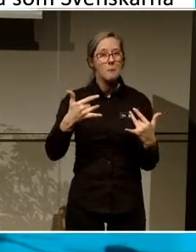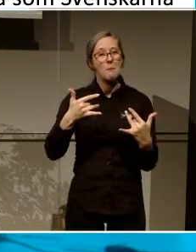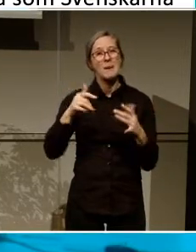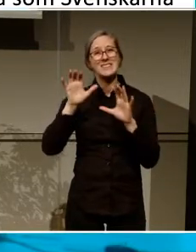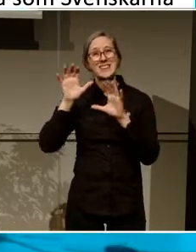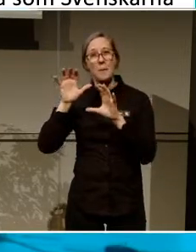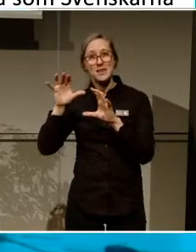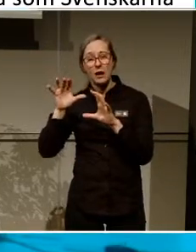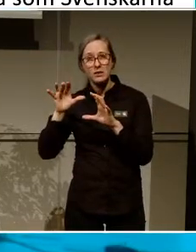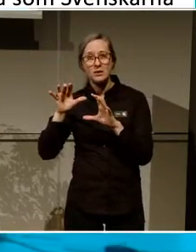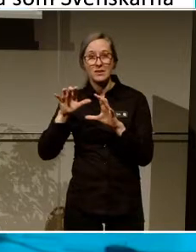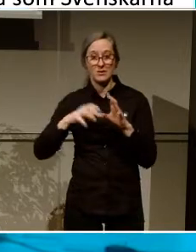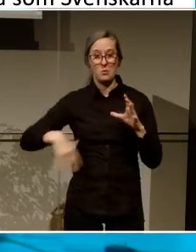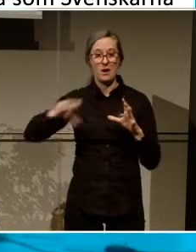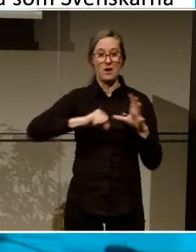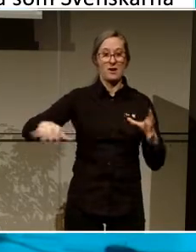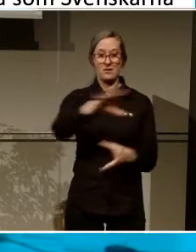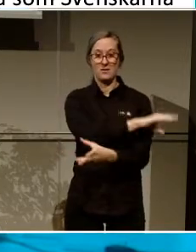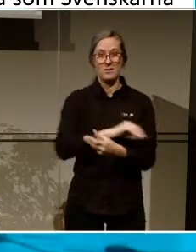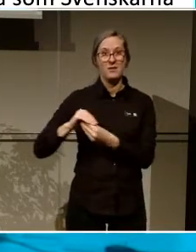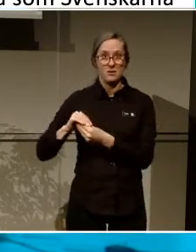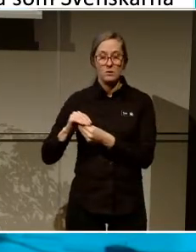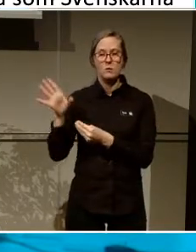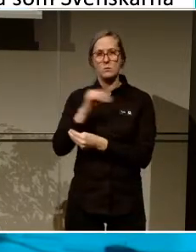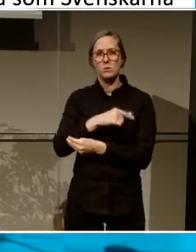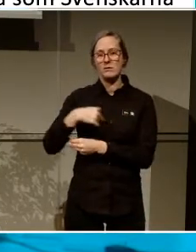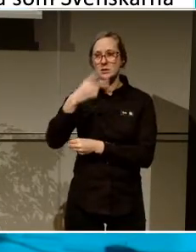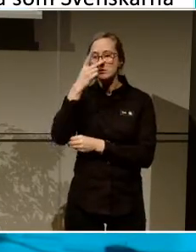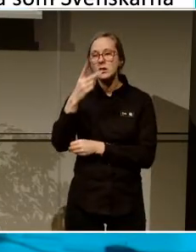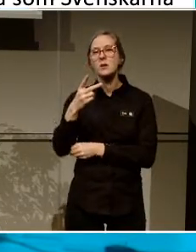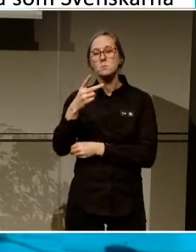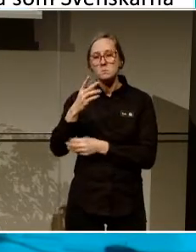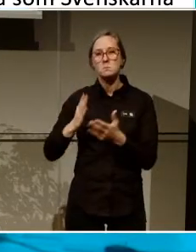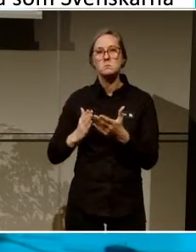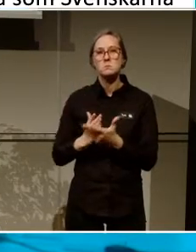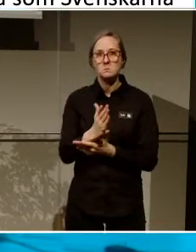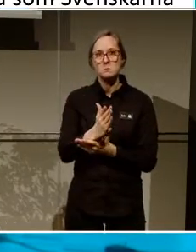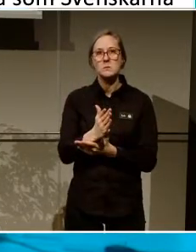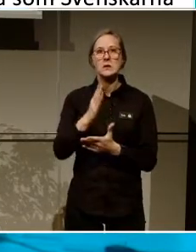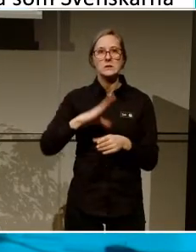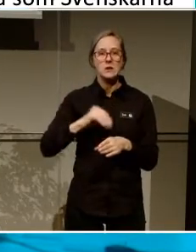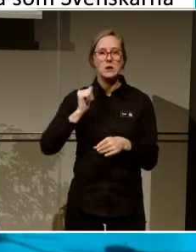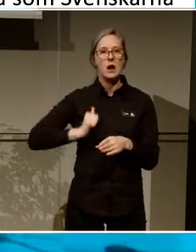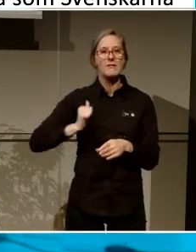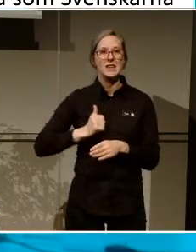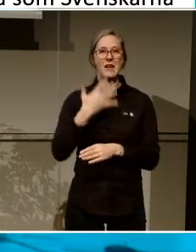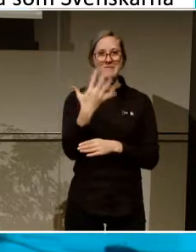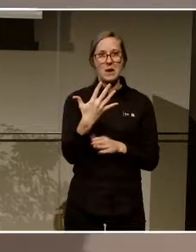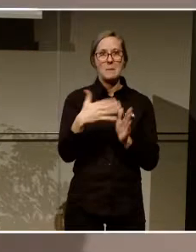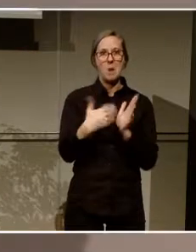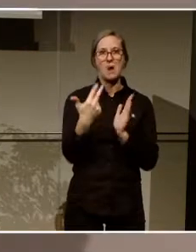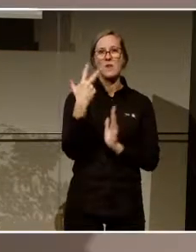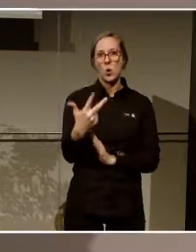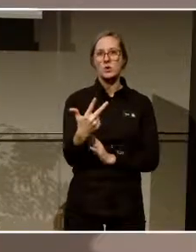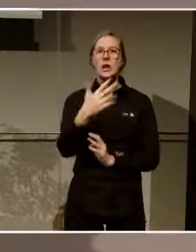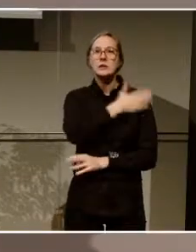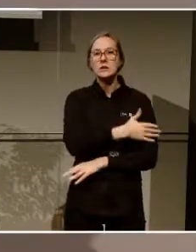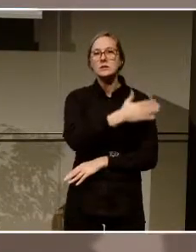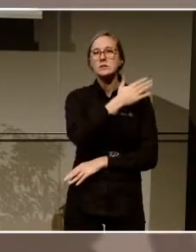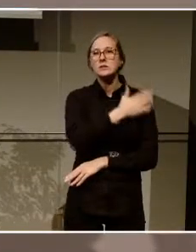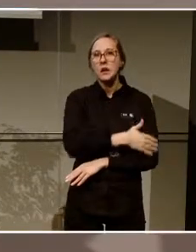vi tar alla de här 8 tillsammans så ser vi att i genomsnitt så använder svenskarna 5 av de här 8